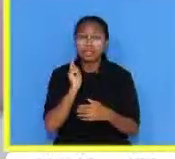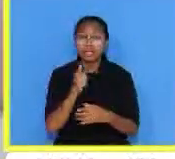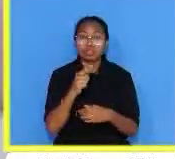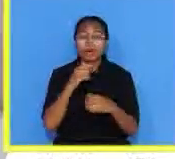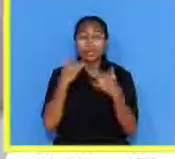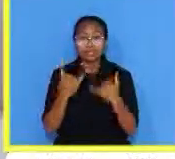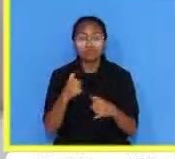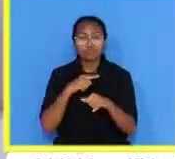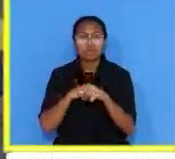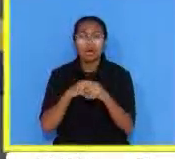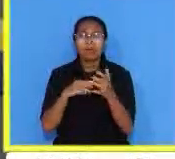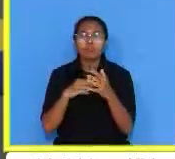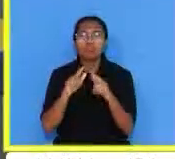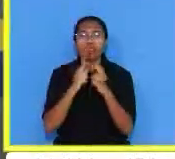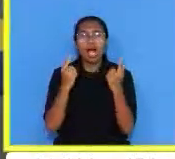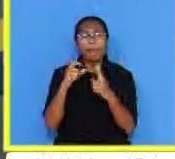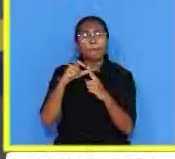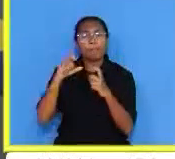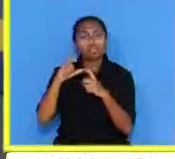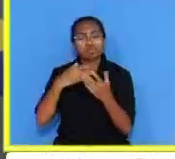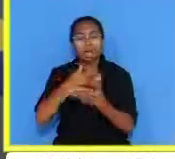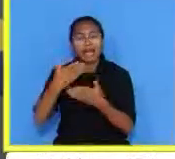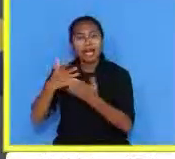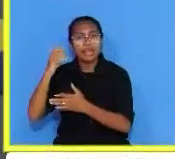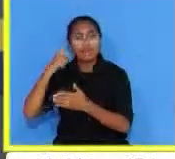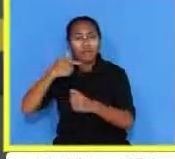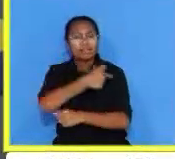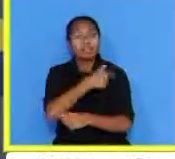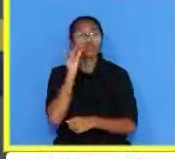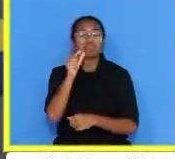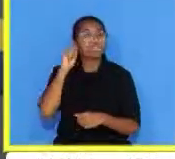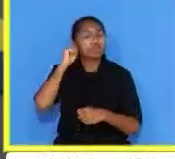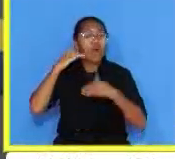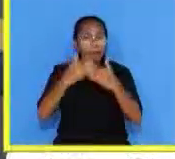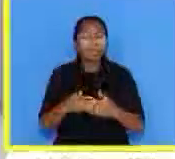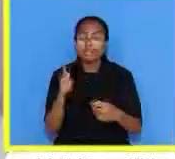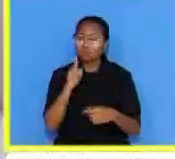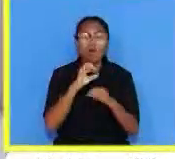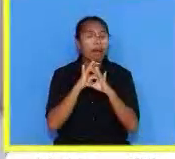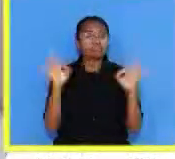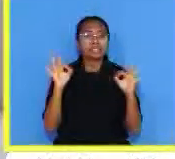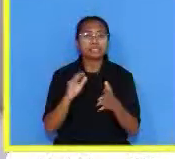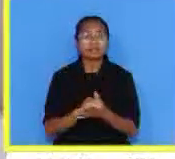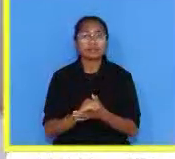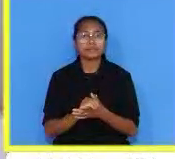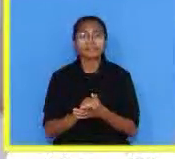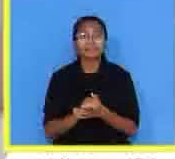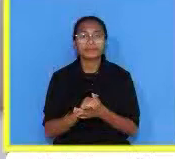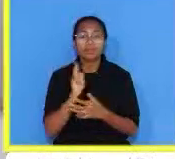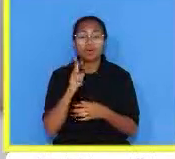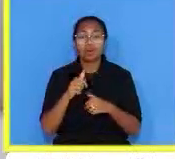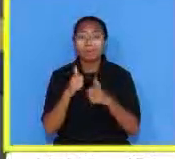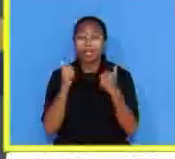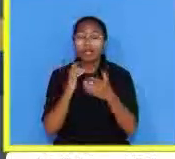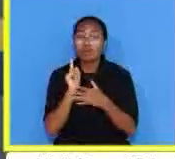pada saat dibuka pos pelayanan vaksinasi untuk ibu hamil itu habis. Ya. Baik, berarti dari